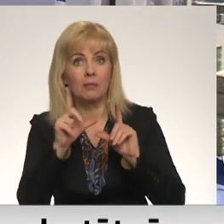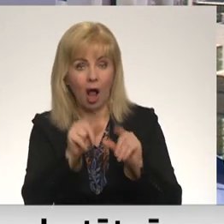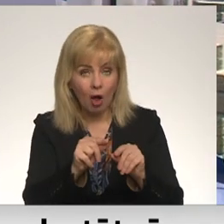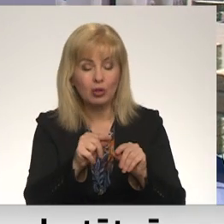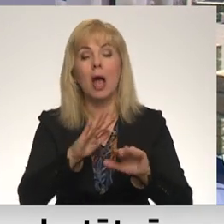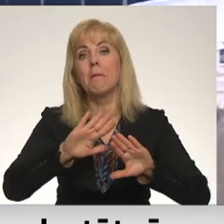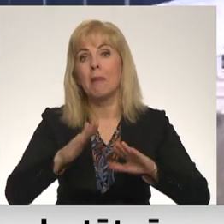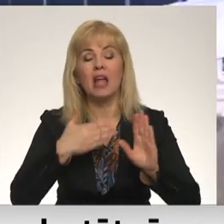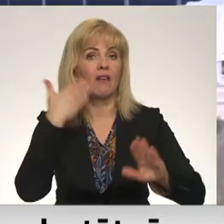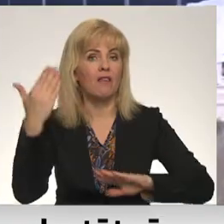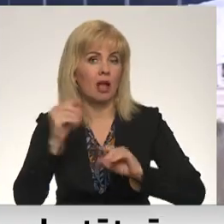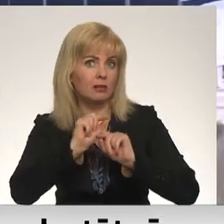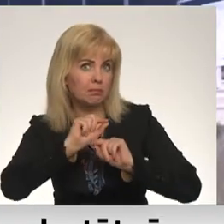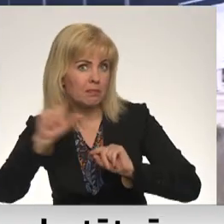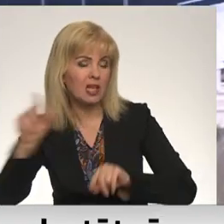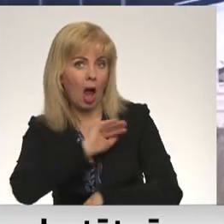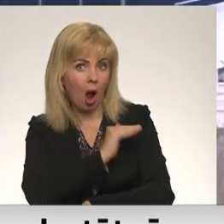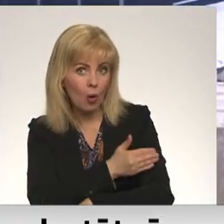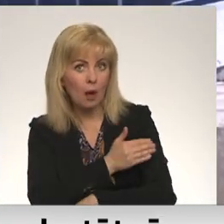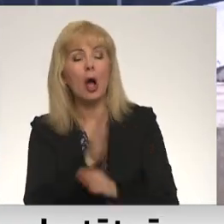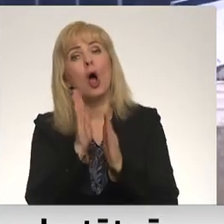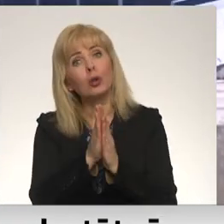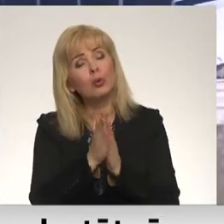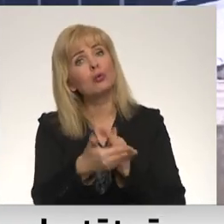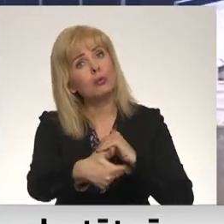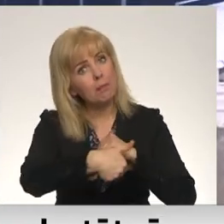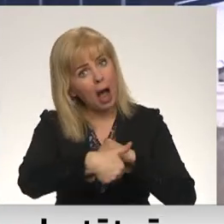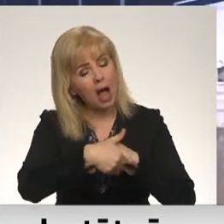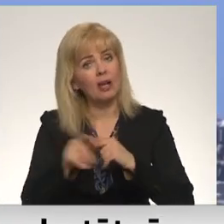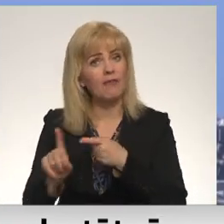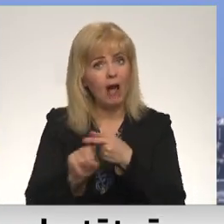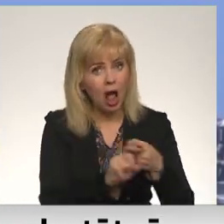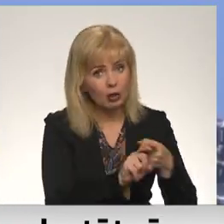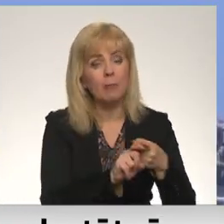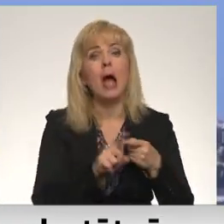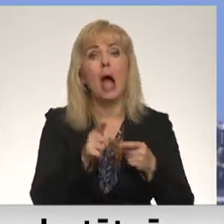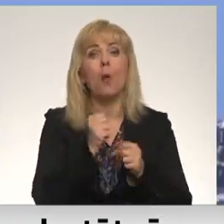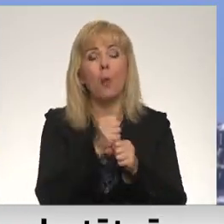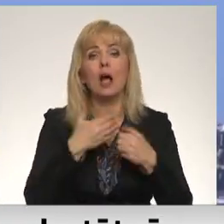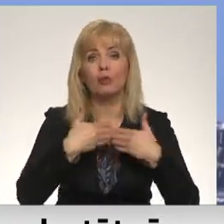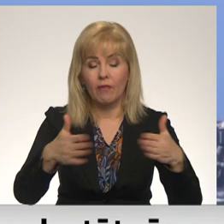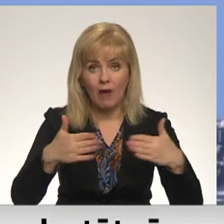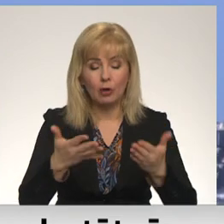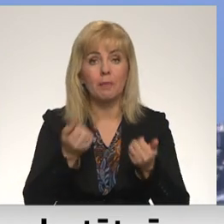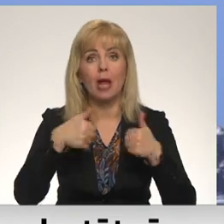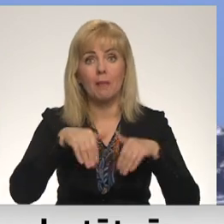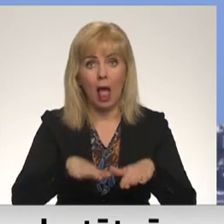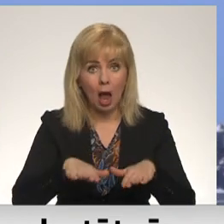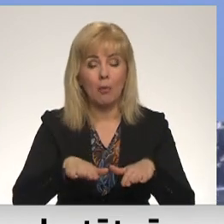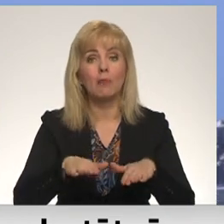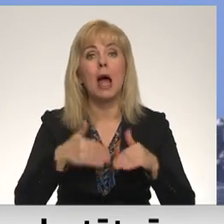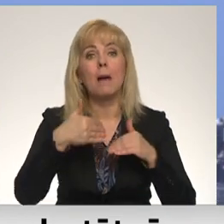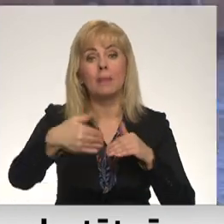pieņēmusies spēkā. Kapteins lūdzas pēc velkoņa nodrošinājuma un īsi pirms izbraukšanas pa ostas vārtiem, pieņemot lēmumu atbrīvoties no